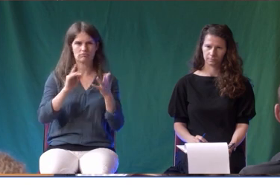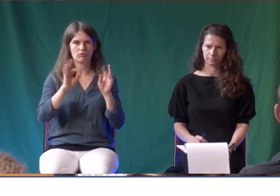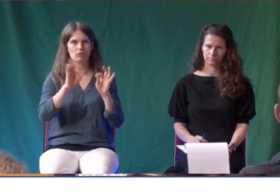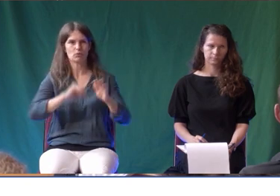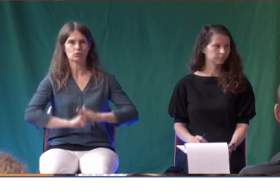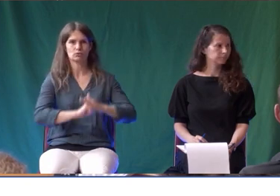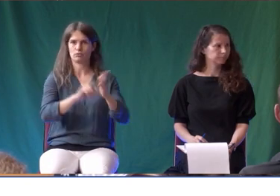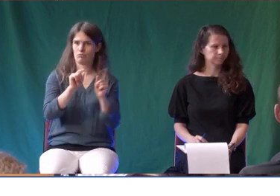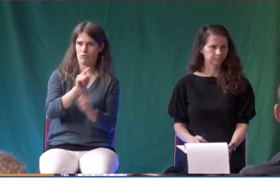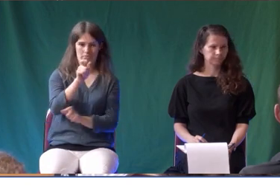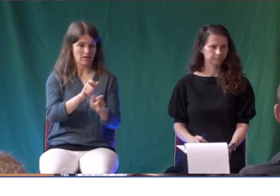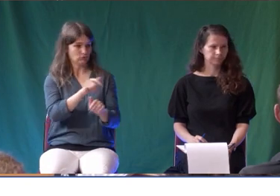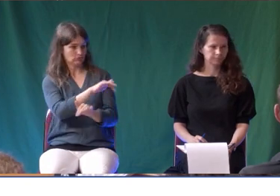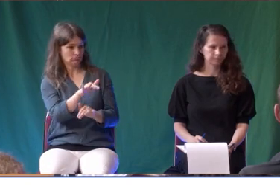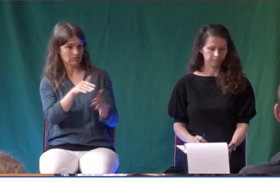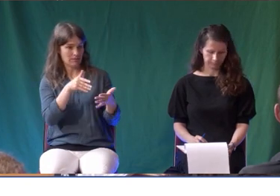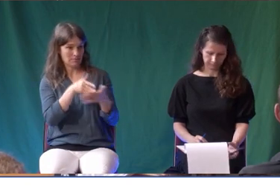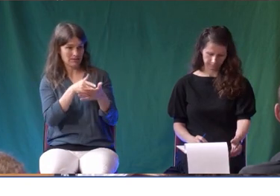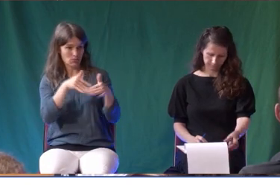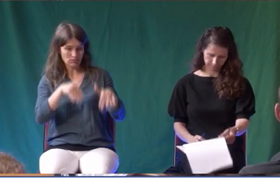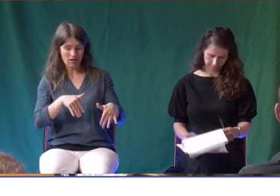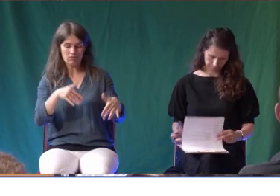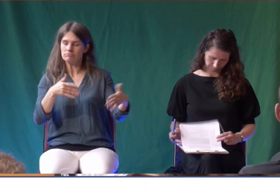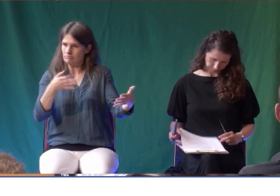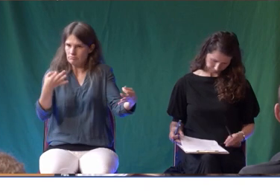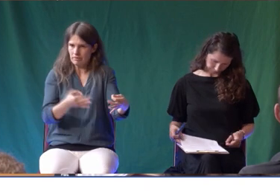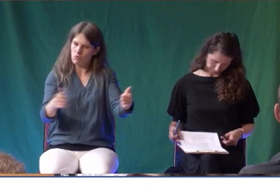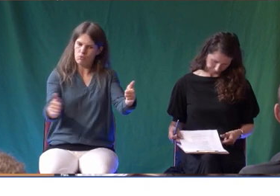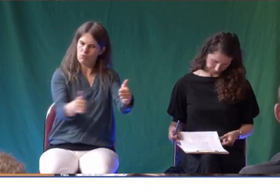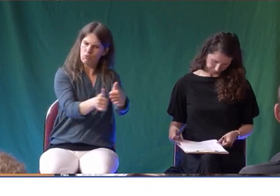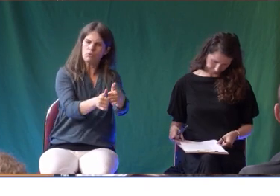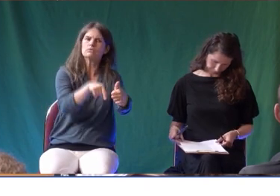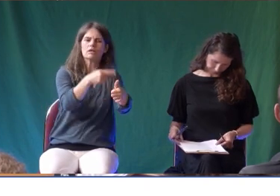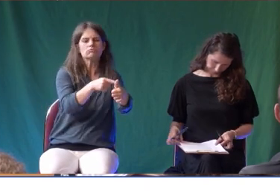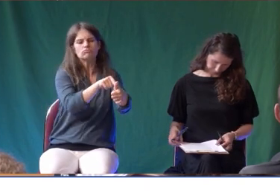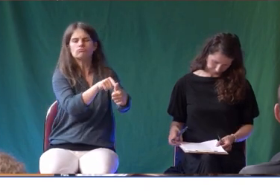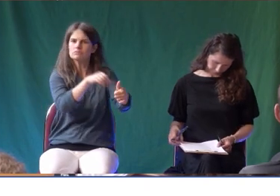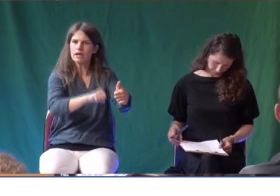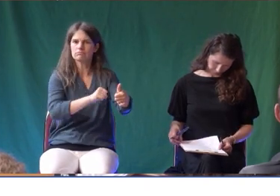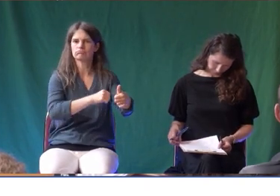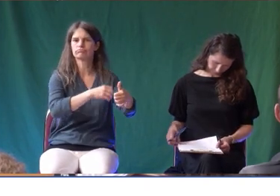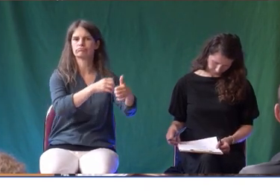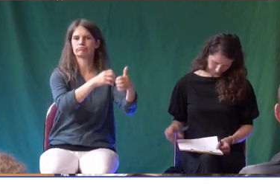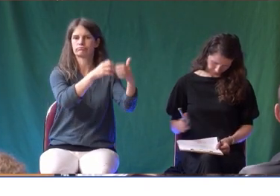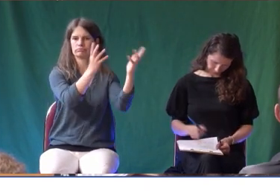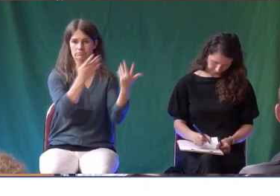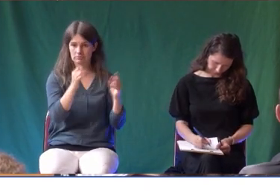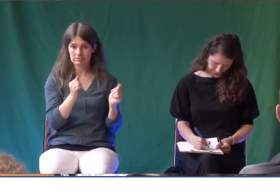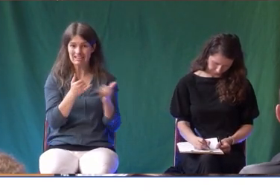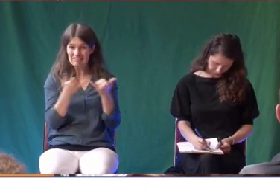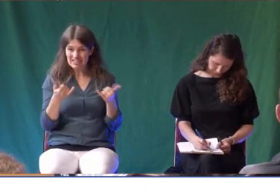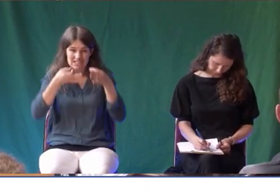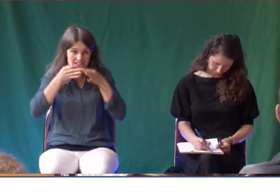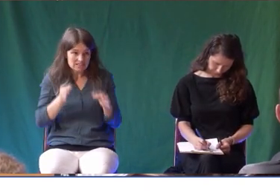Behinderung brauchen Unterstützung dann können Sie gute Eltern sein wie geht das darauf wollen wir heute